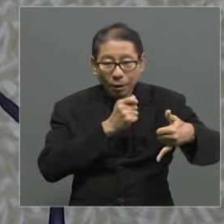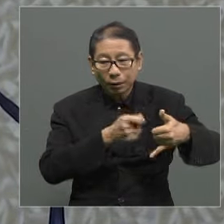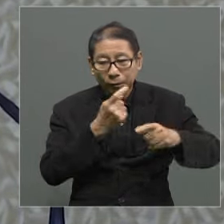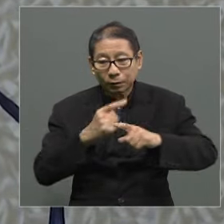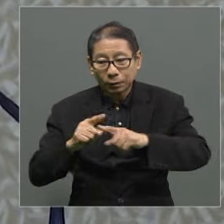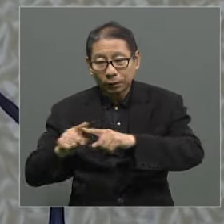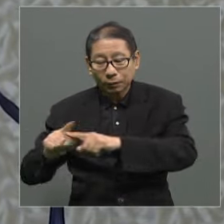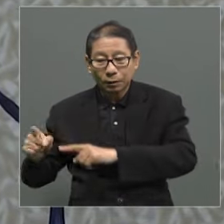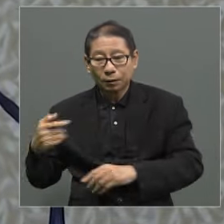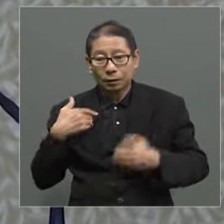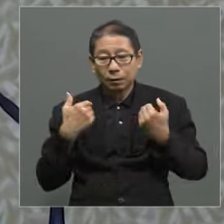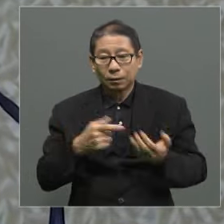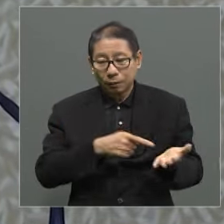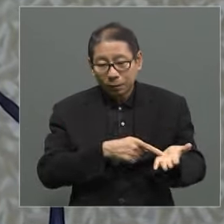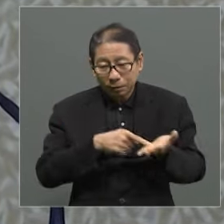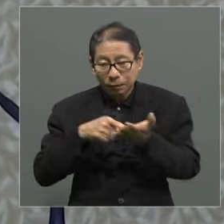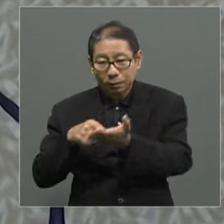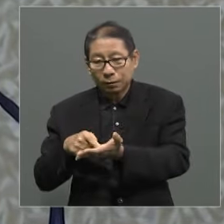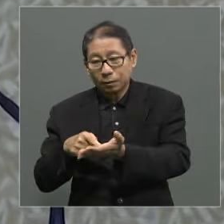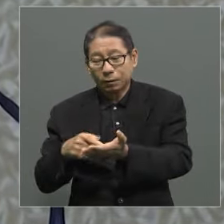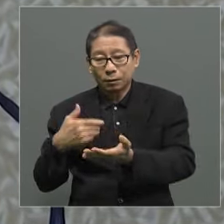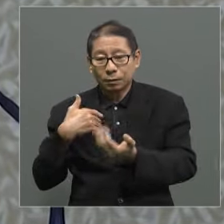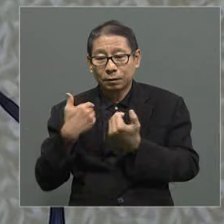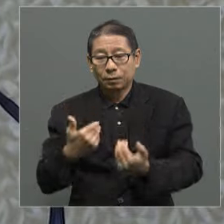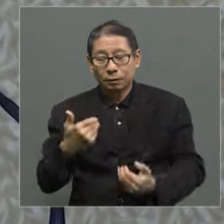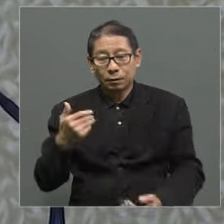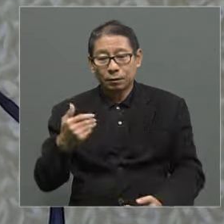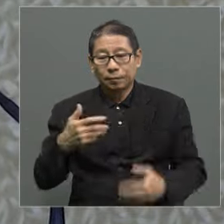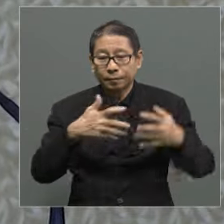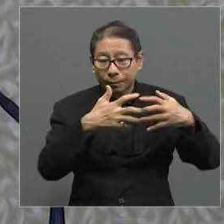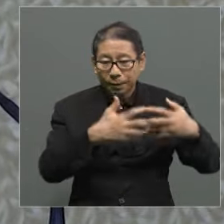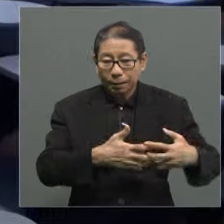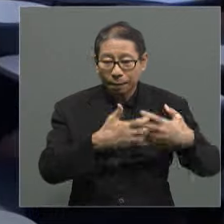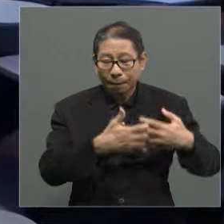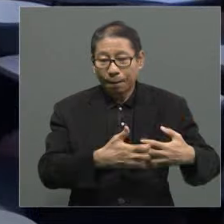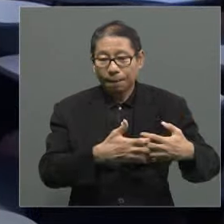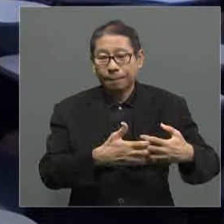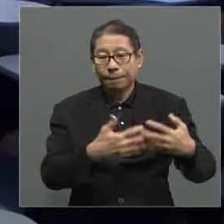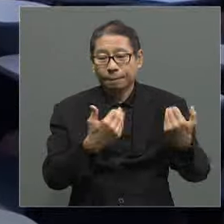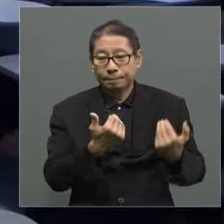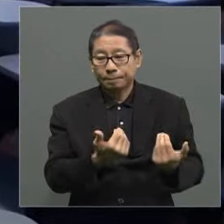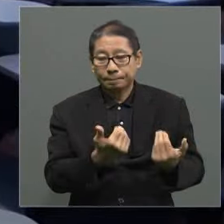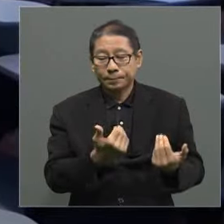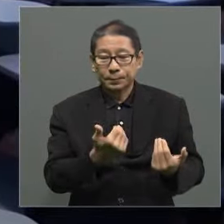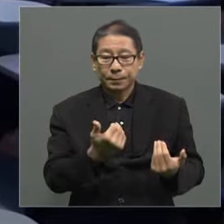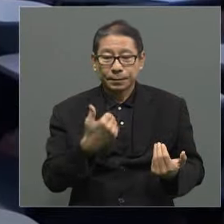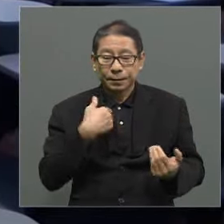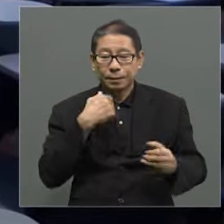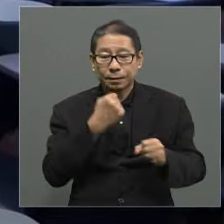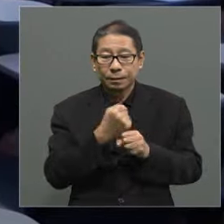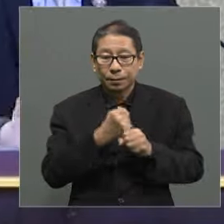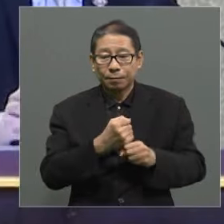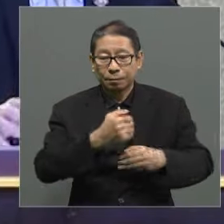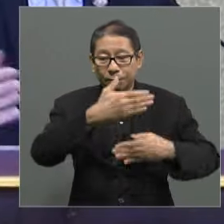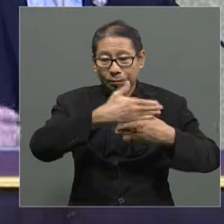คะมีถึงขนาดข้อเสนอว่าเอี่เป็นไปได้หรือเปล่าที่ในโรงงานหรือว่าสถานประกอบการพวกนี้เนี่ยครับทำบังเกอร์